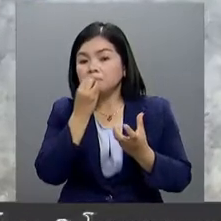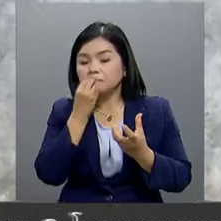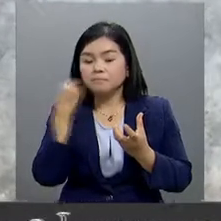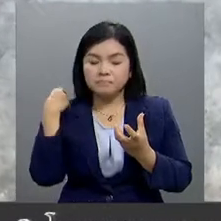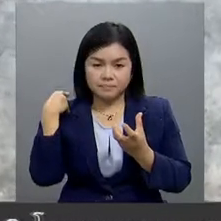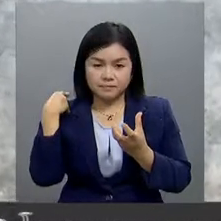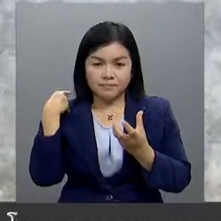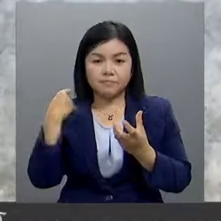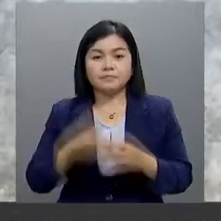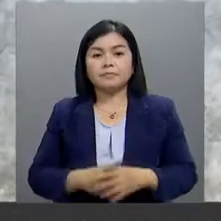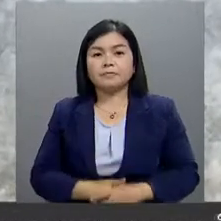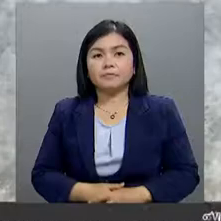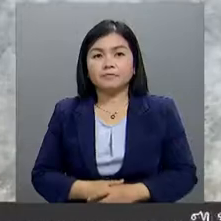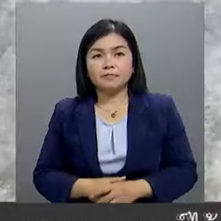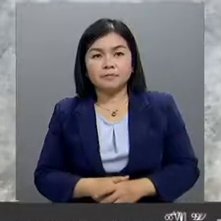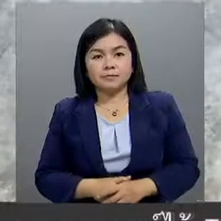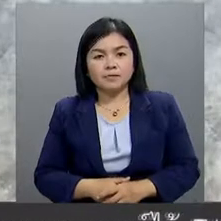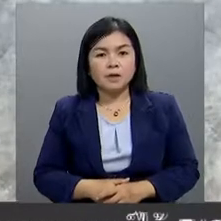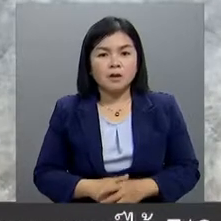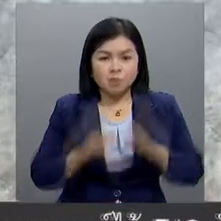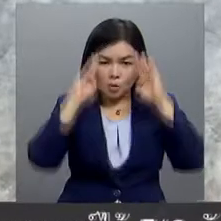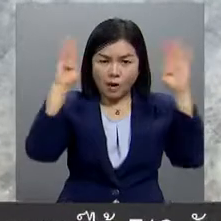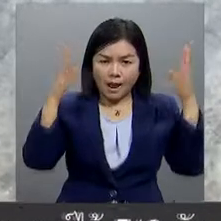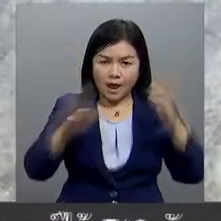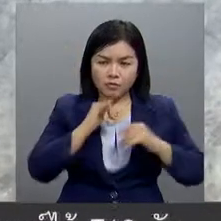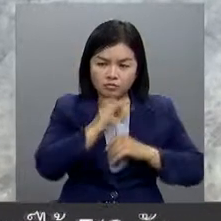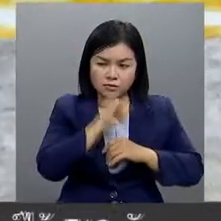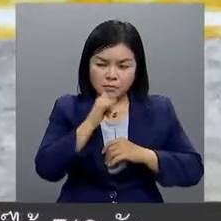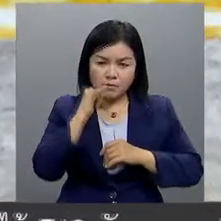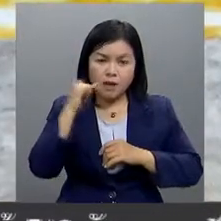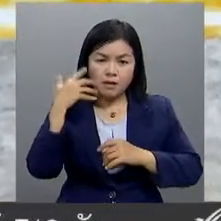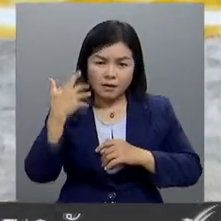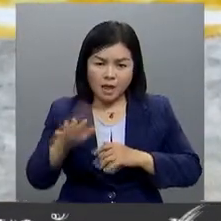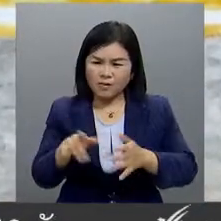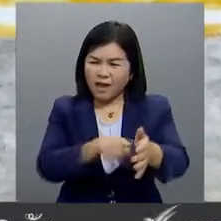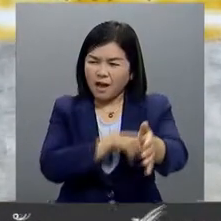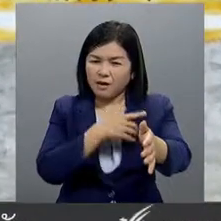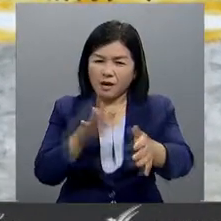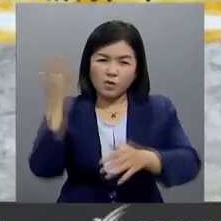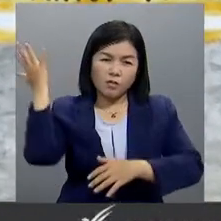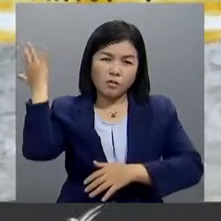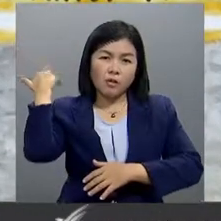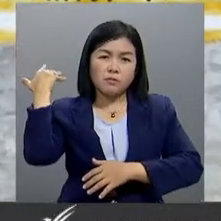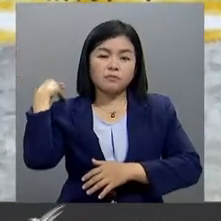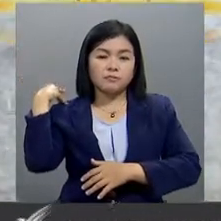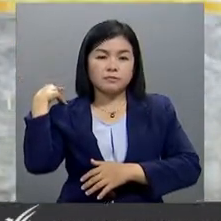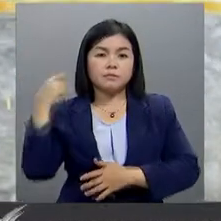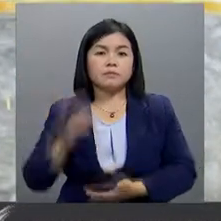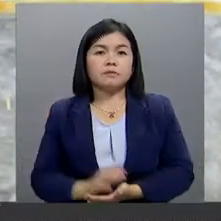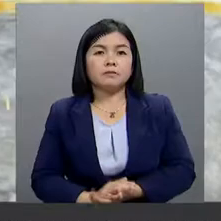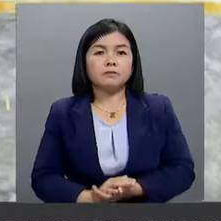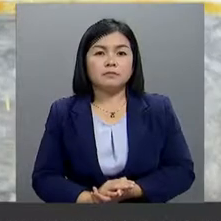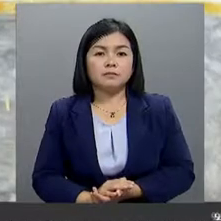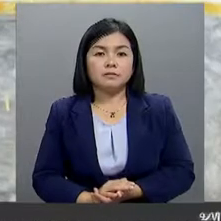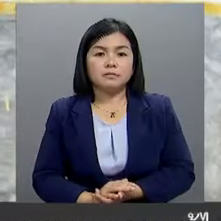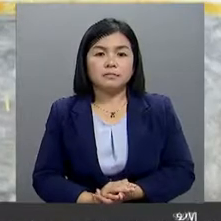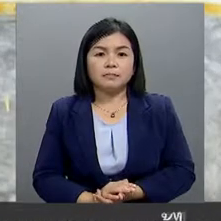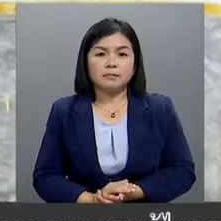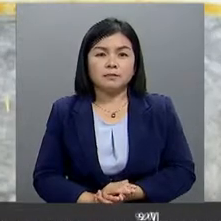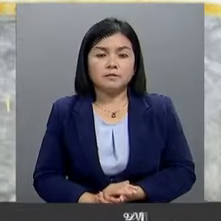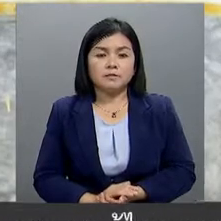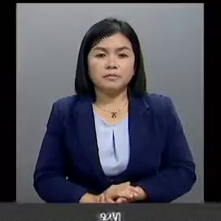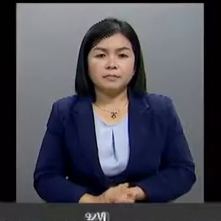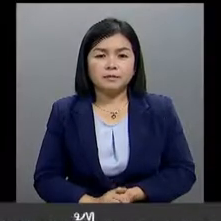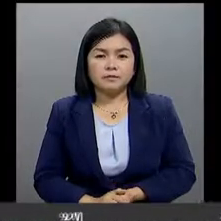เคยไปหลายครั้งแล้วครับแต่ไปมานานแล้วครับ เคยไปที่ป่าเก่าครับ ไม่เค